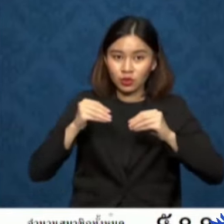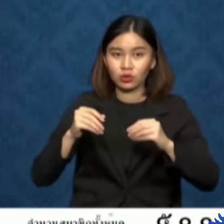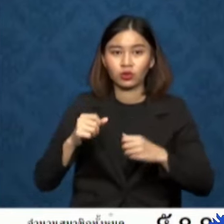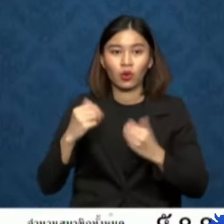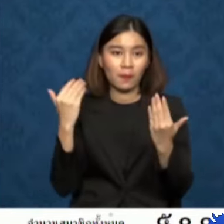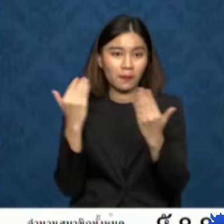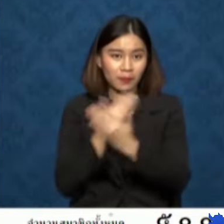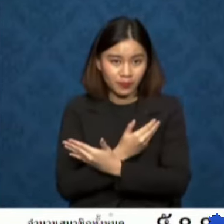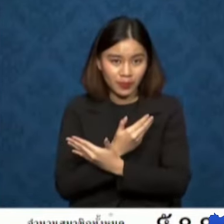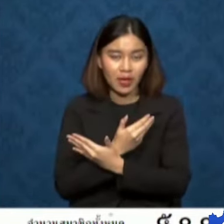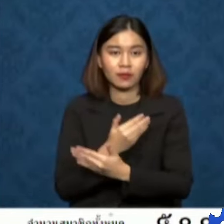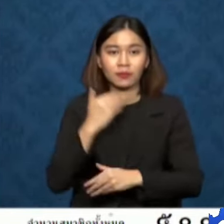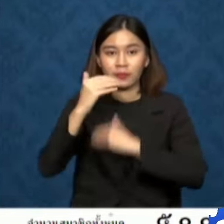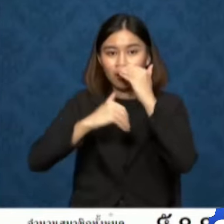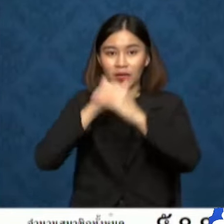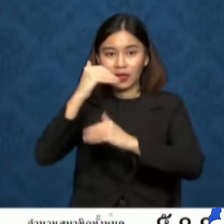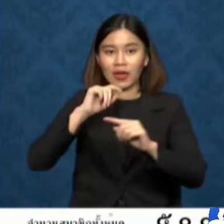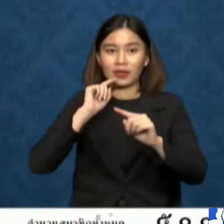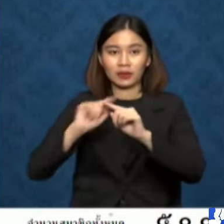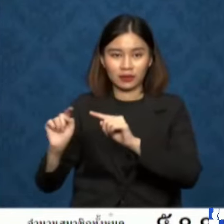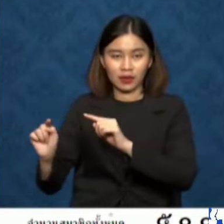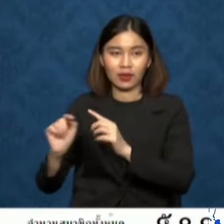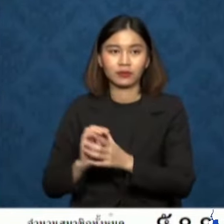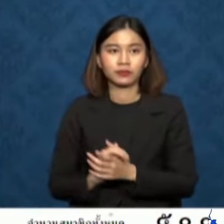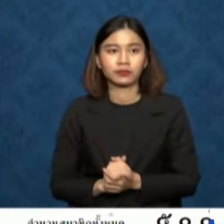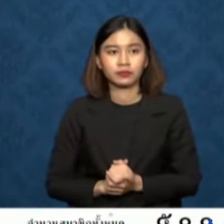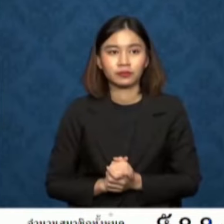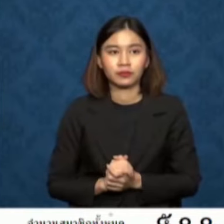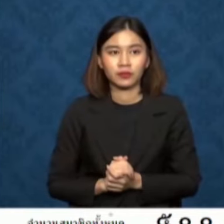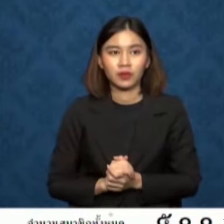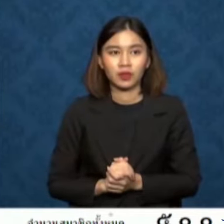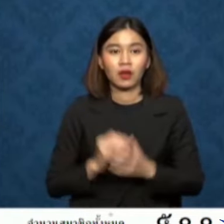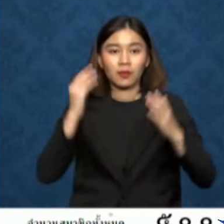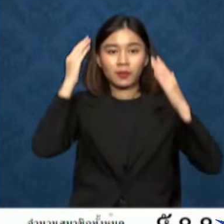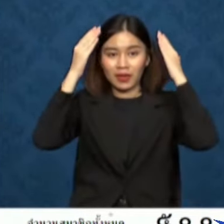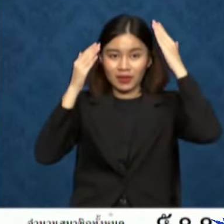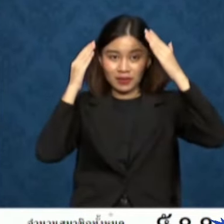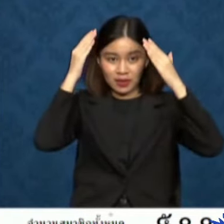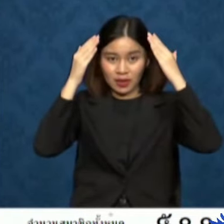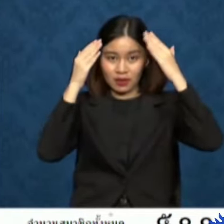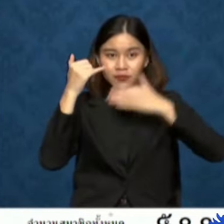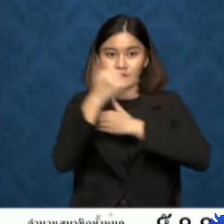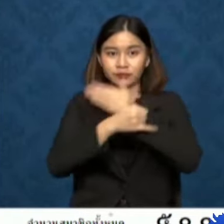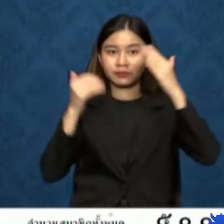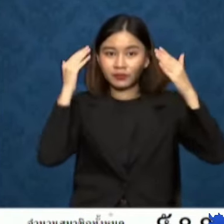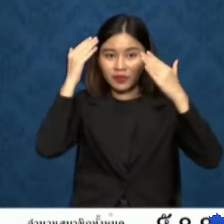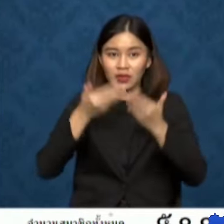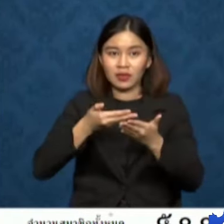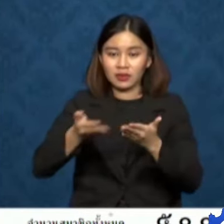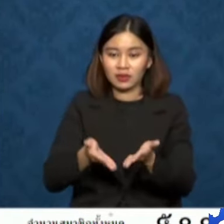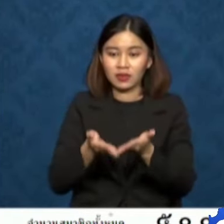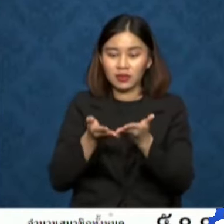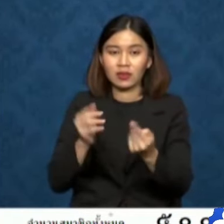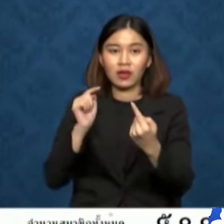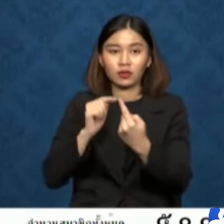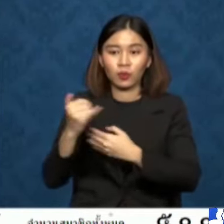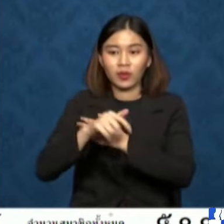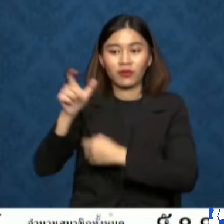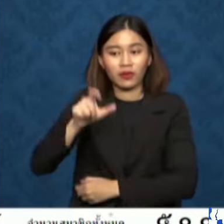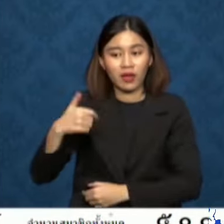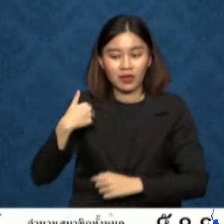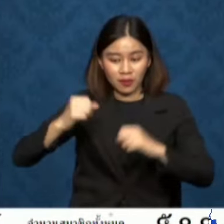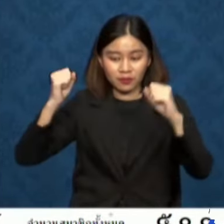แปลงอัปเกรดซอฟต์แวร์ต่างๆดูมาเลเซียครับซื้อเรือดำน้ำจากฝรั่งเศสก็มีข้อ